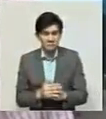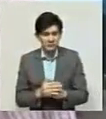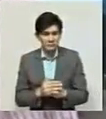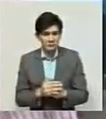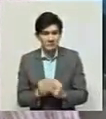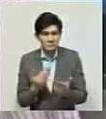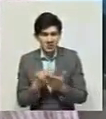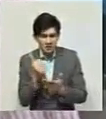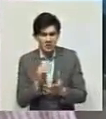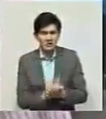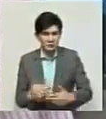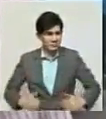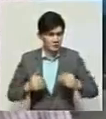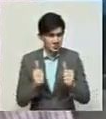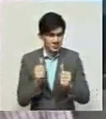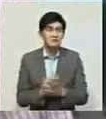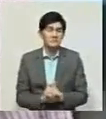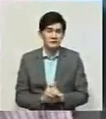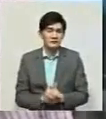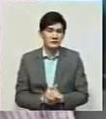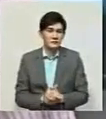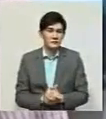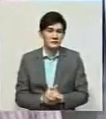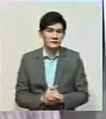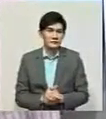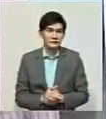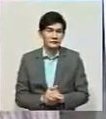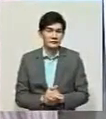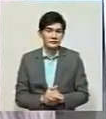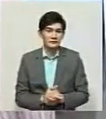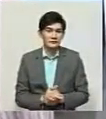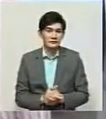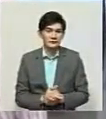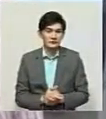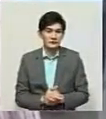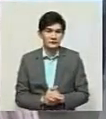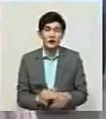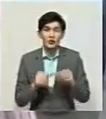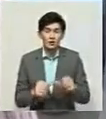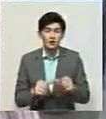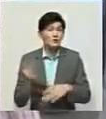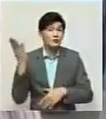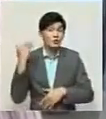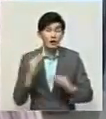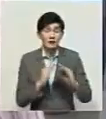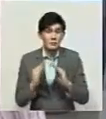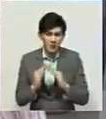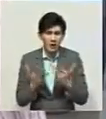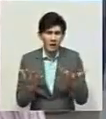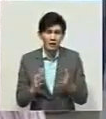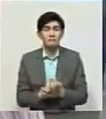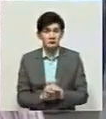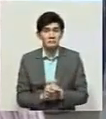านะที่ดีขึ้นทำให้ดีขึ้นคือที่เราเคยอยู่กันที่โปด